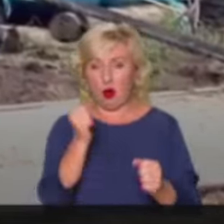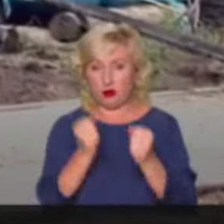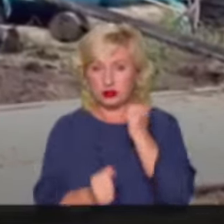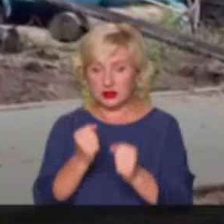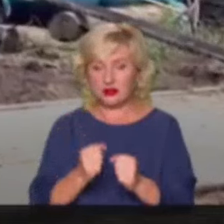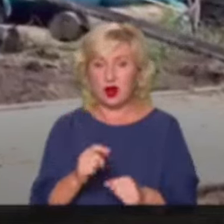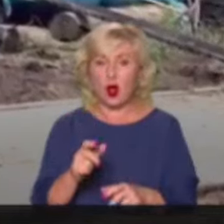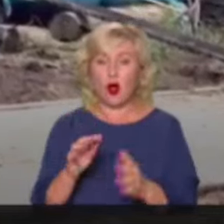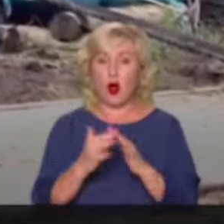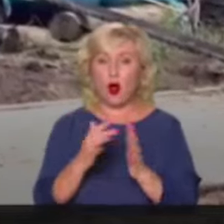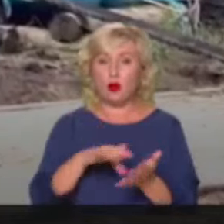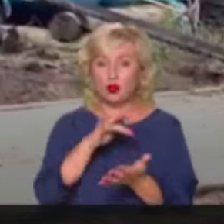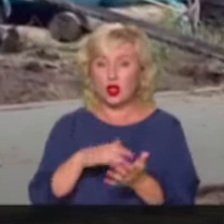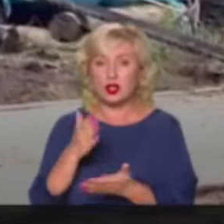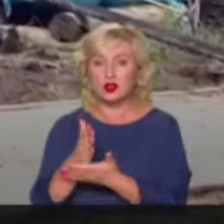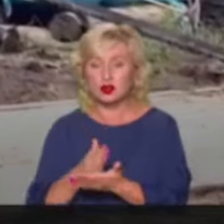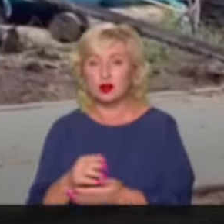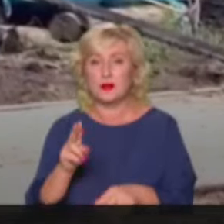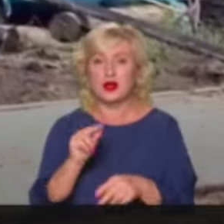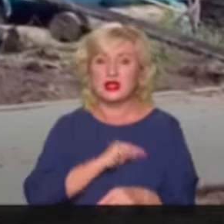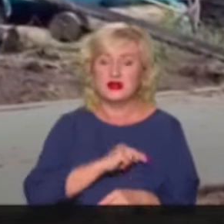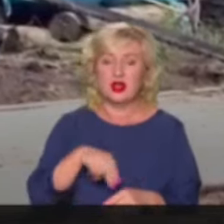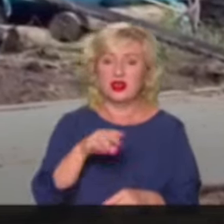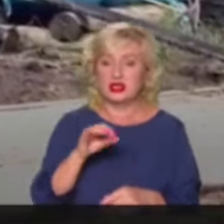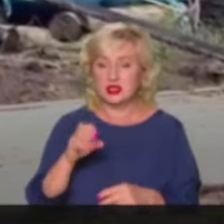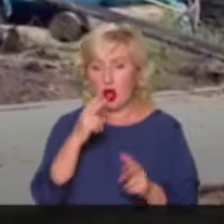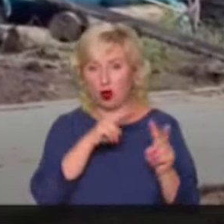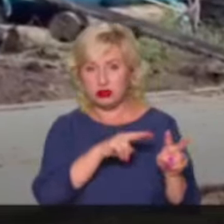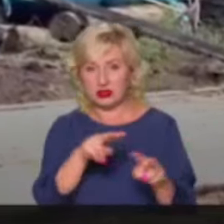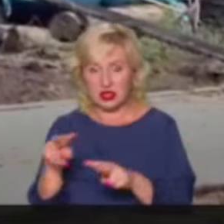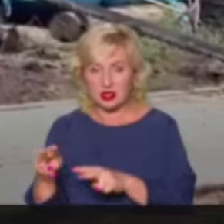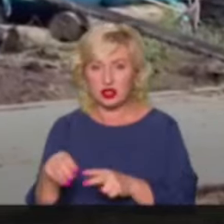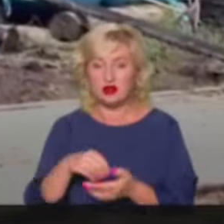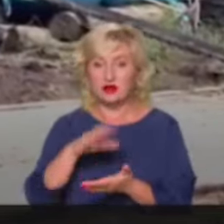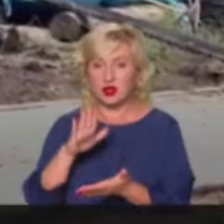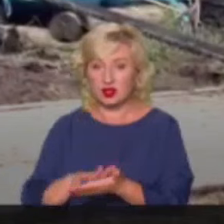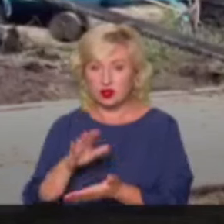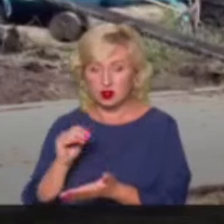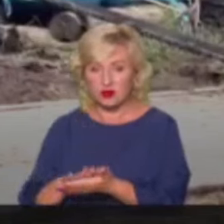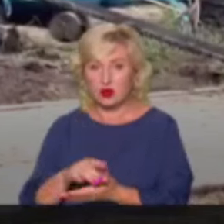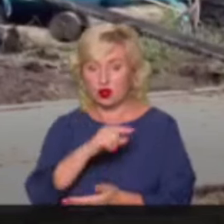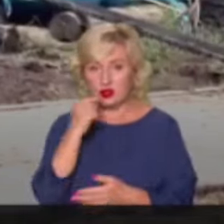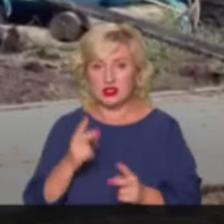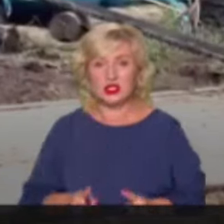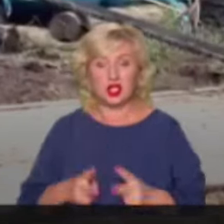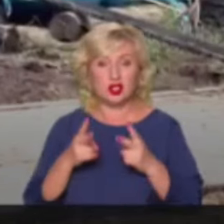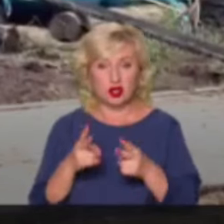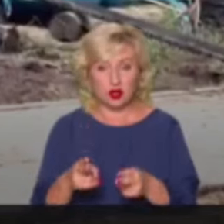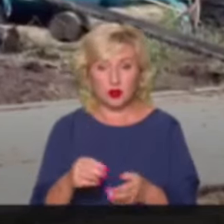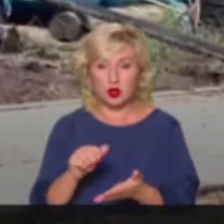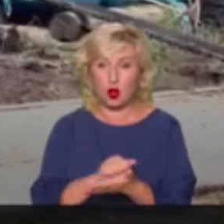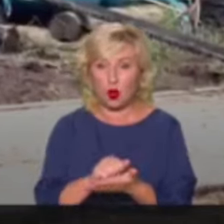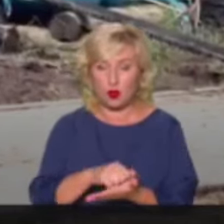та працівники ДСНС, правоохоронці зараз обстежують місця, фіксують російські злочини і документують цю